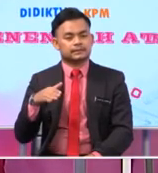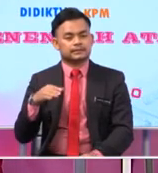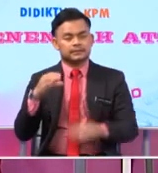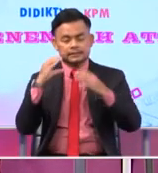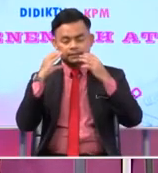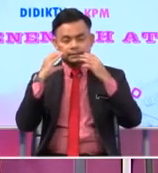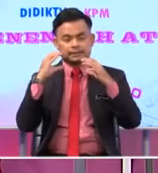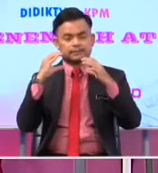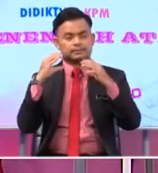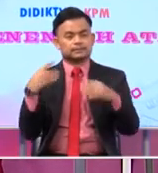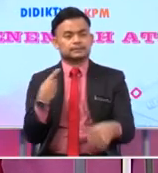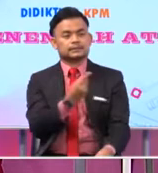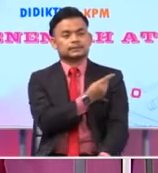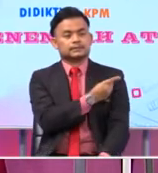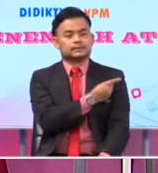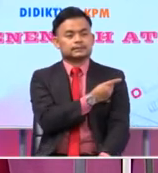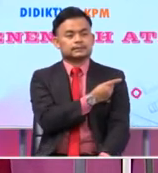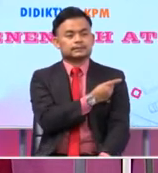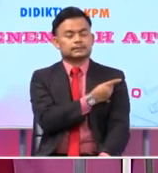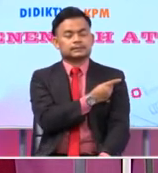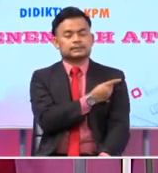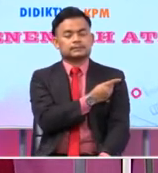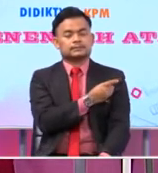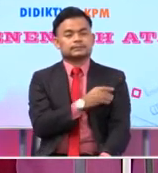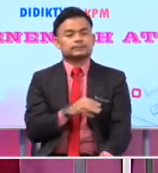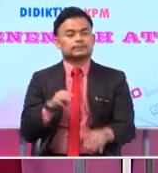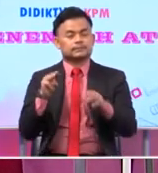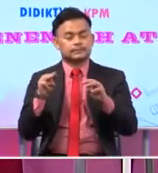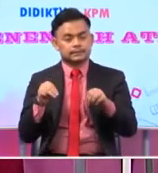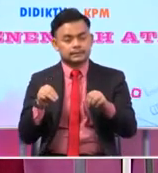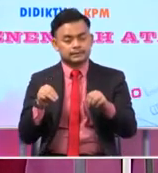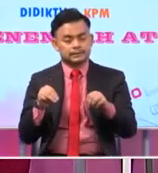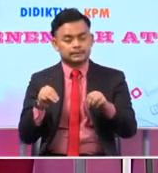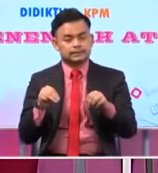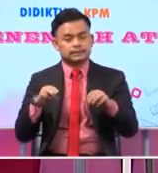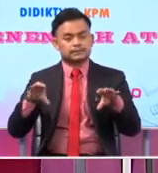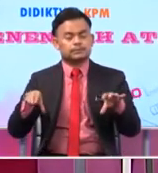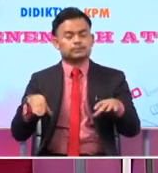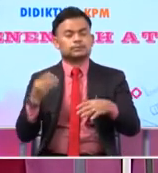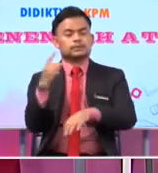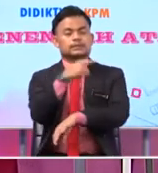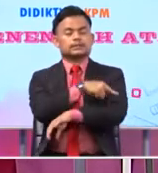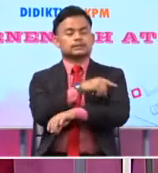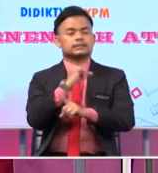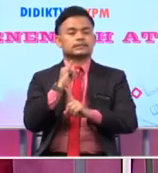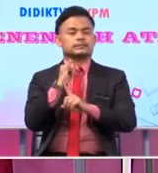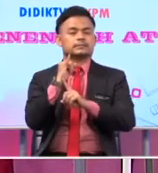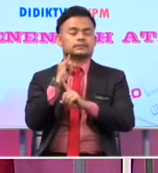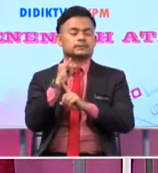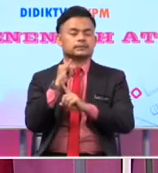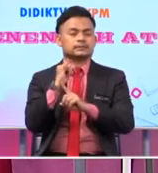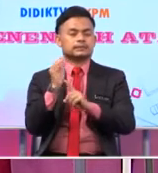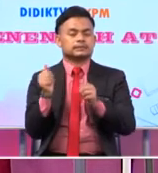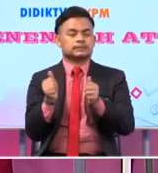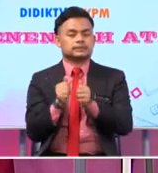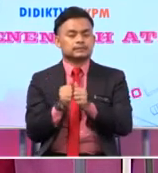kita kenal Lo mom Kita bandalah menyambut hari keluar hari istimewa keluarga ini secara bersederhana